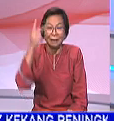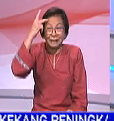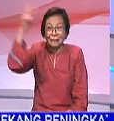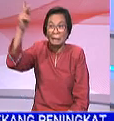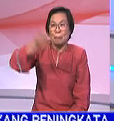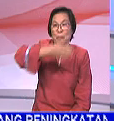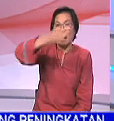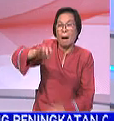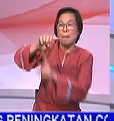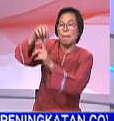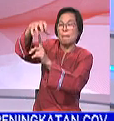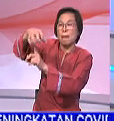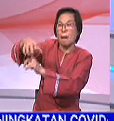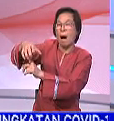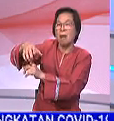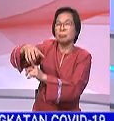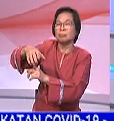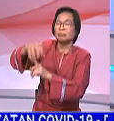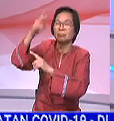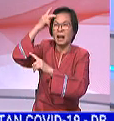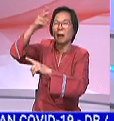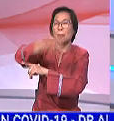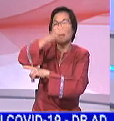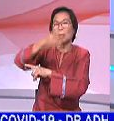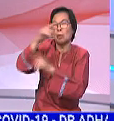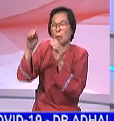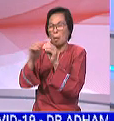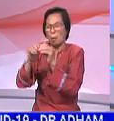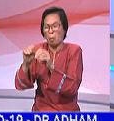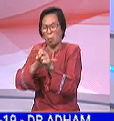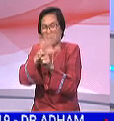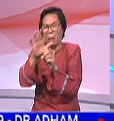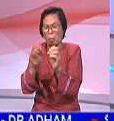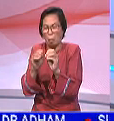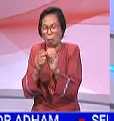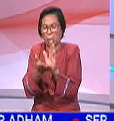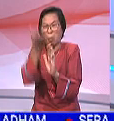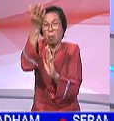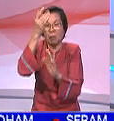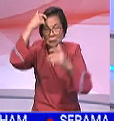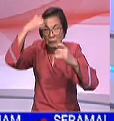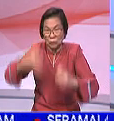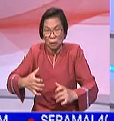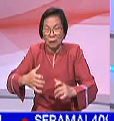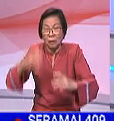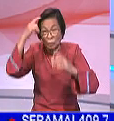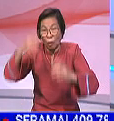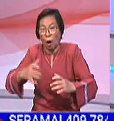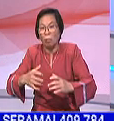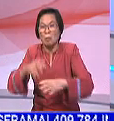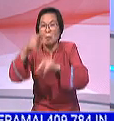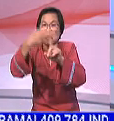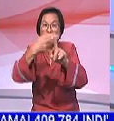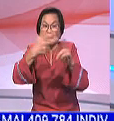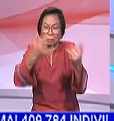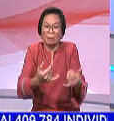Kelantan membatalkan bazar Ramadan di negeri itu susulan peningkatan jumlah jangkitan COVID-19. Keputusan itu juga menyaksikan